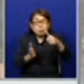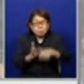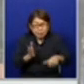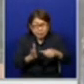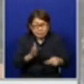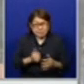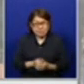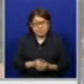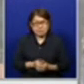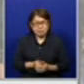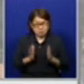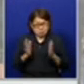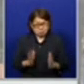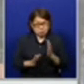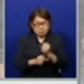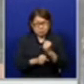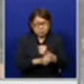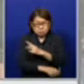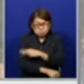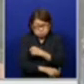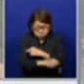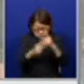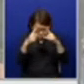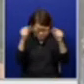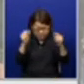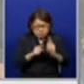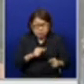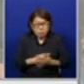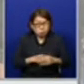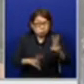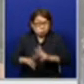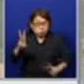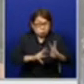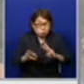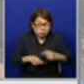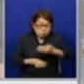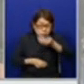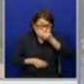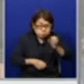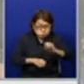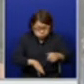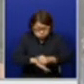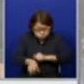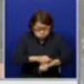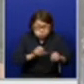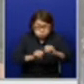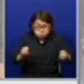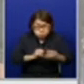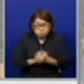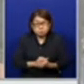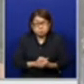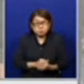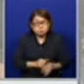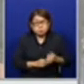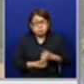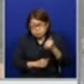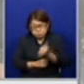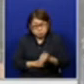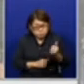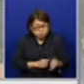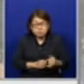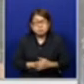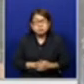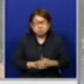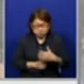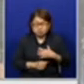บเสื้อกาวนักรบแนวหน้าไปมือเปล่าเราไม่อยากให้เขาไปมือเปล่าเพราะแต่เขาก็ใจด้วย